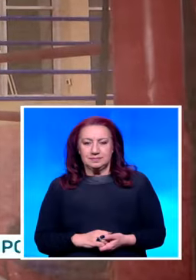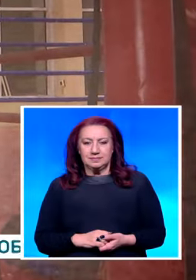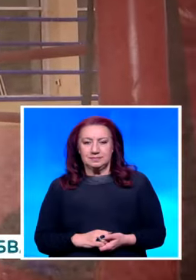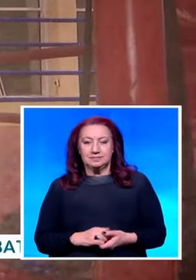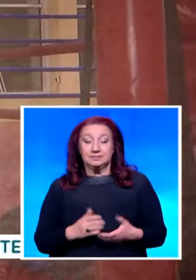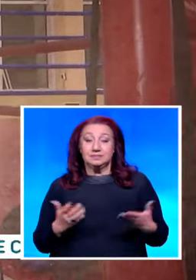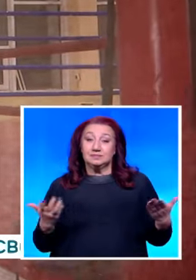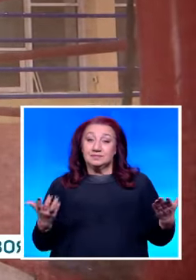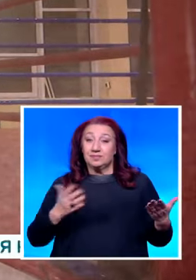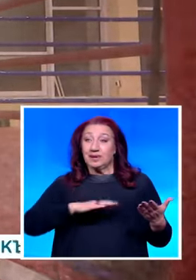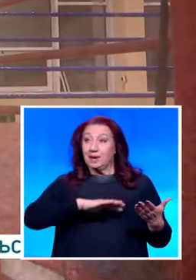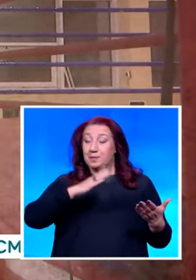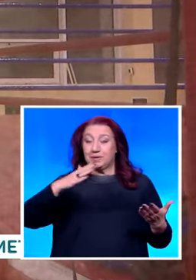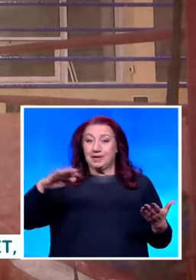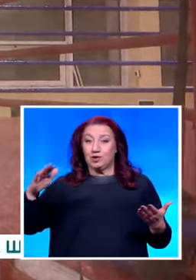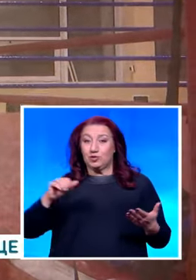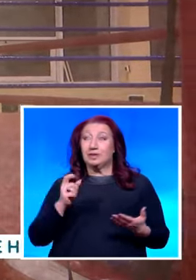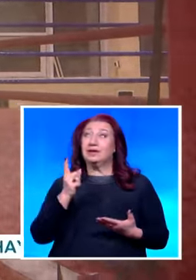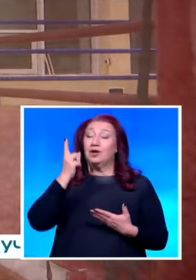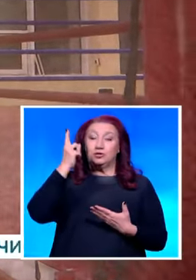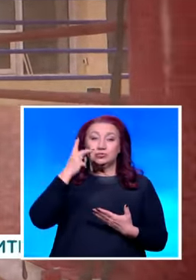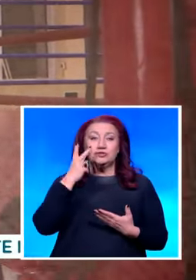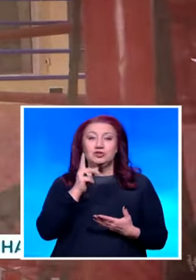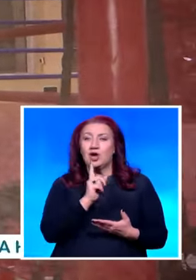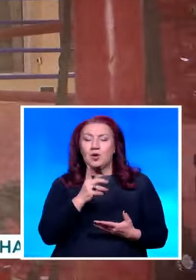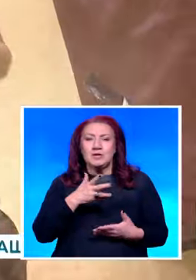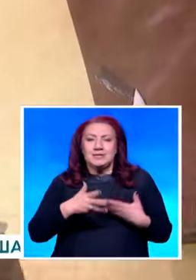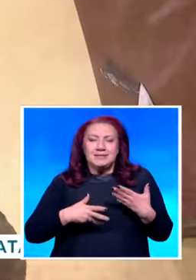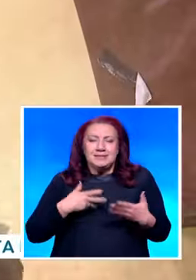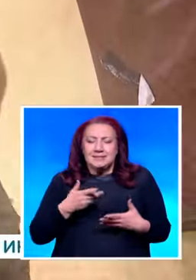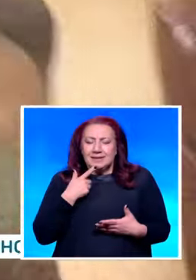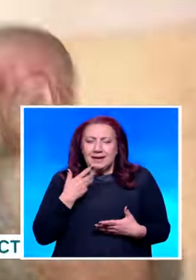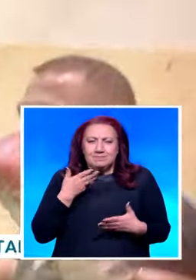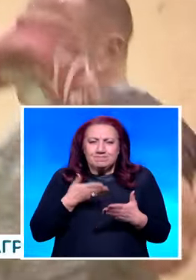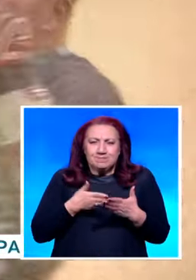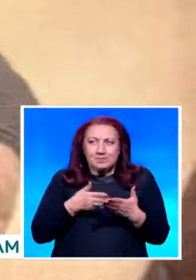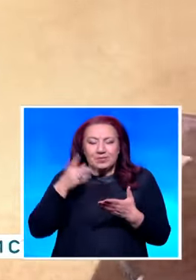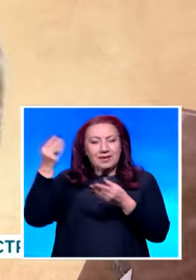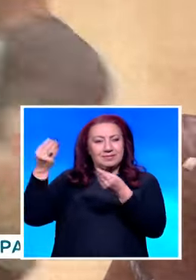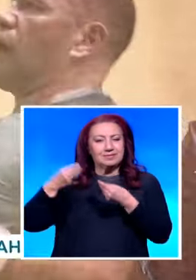Природата и Господ вижда кой колко желая даденото нещо, за да му го даде.